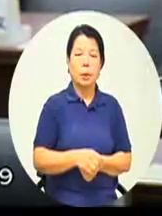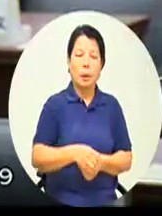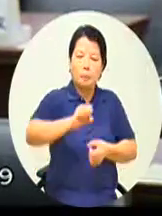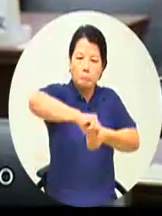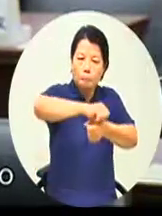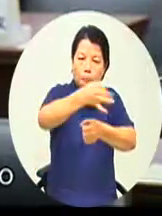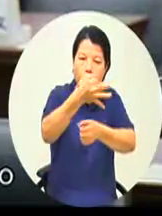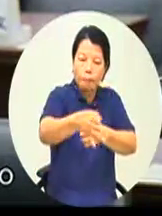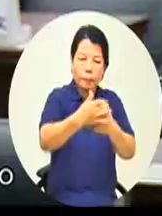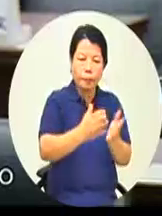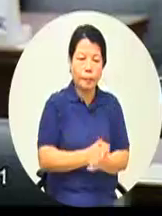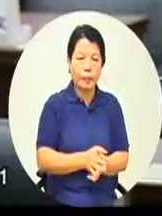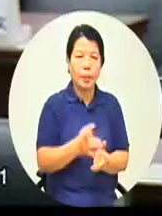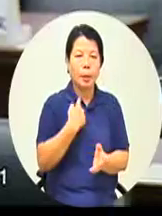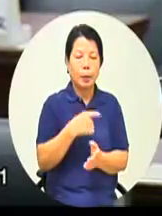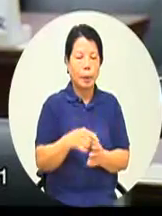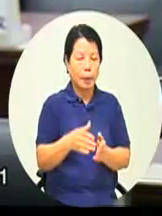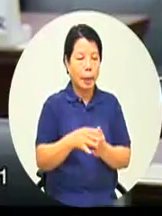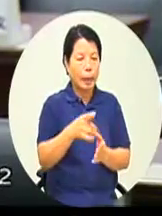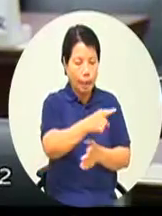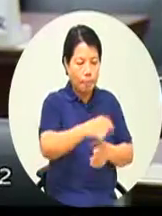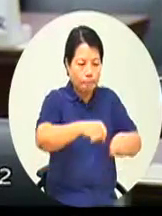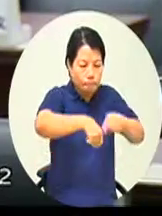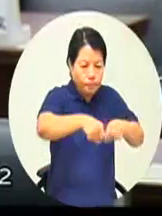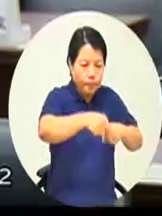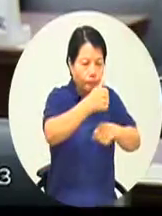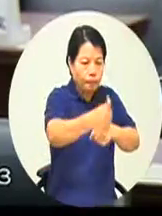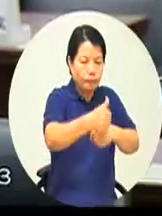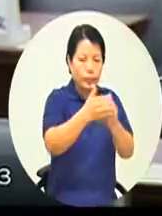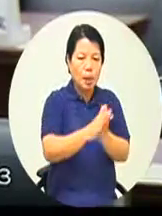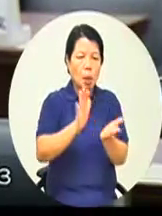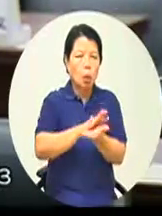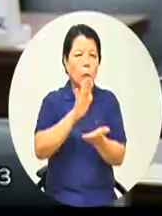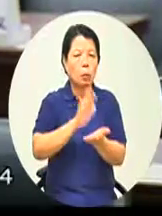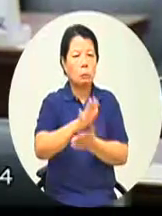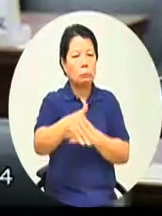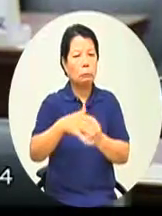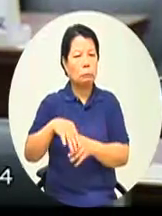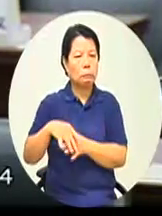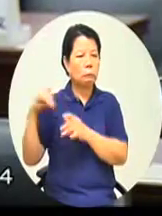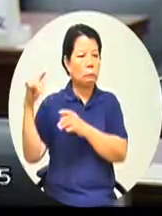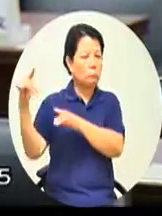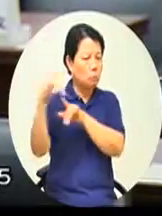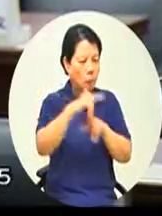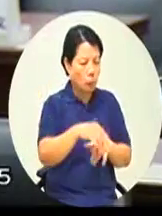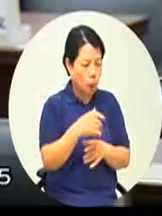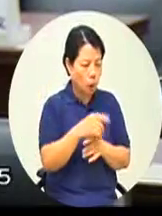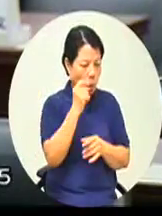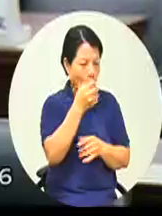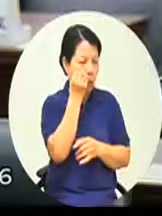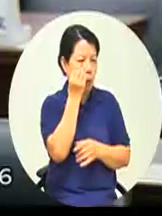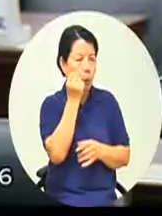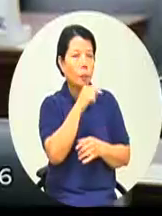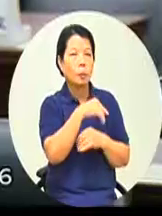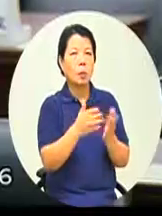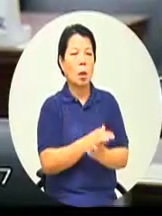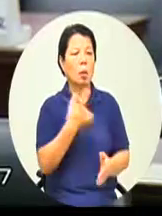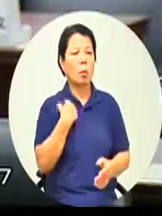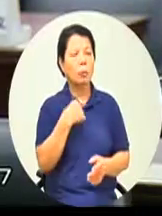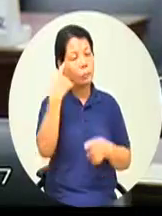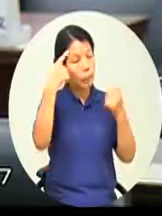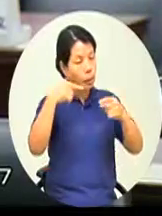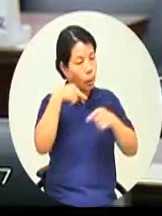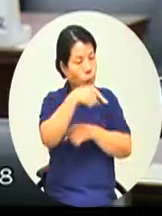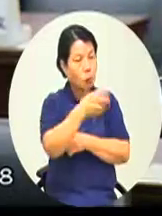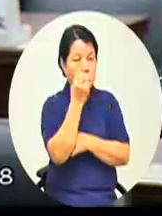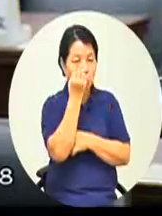一个人要来，会想要来，吼、哦！我迄一两届尔，我也想无啥意啊，因为我常带人遐参观嘛，